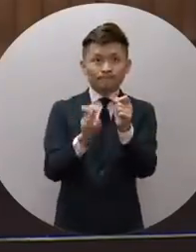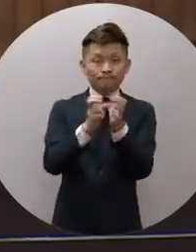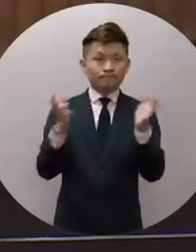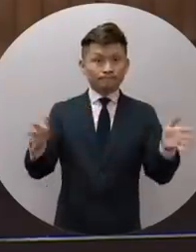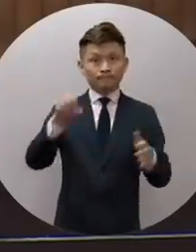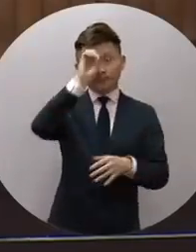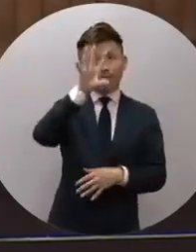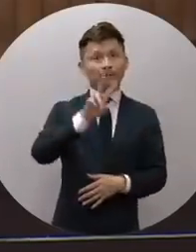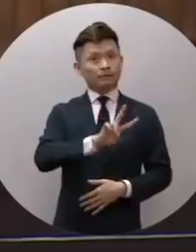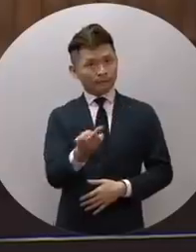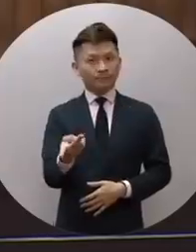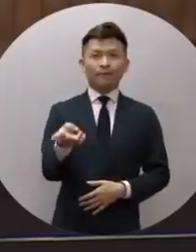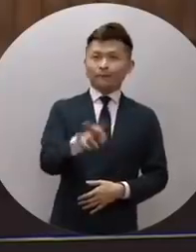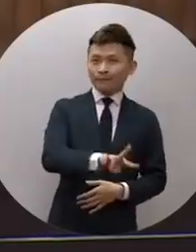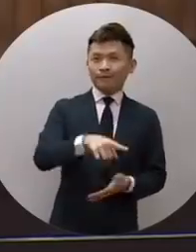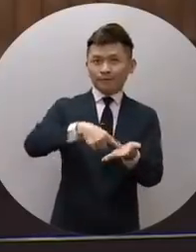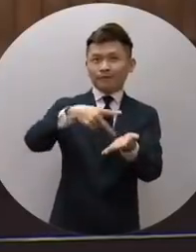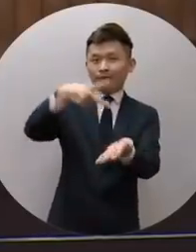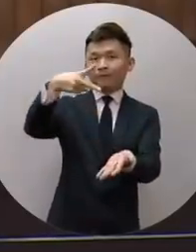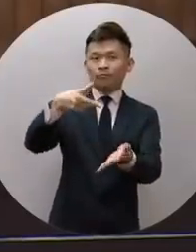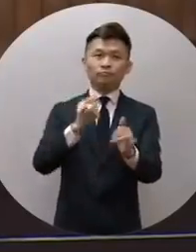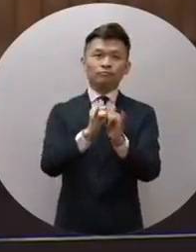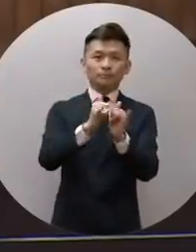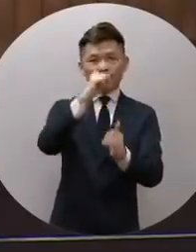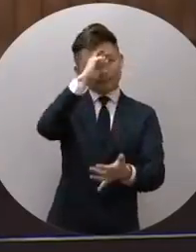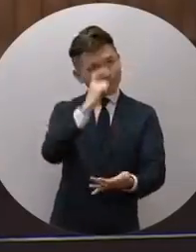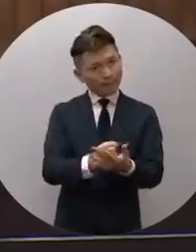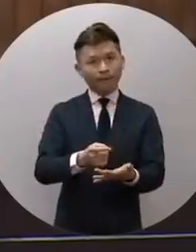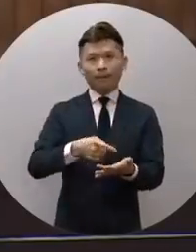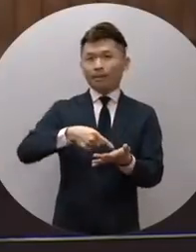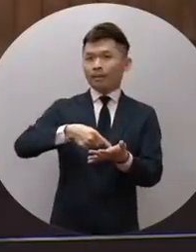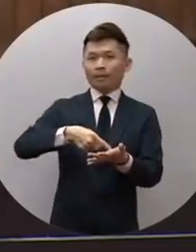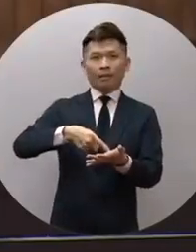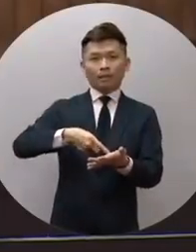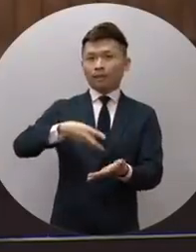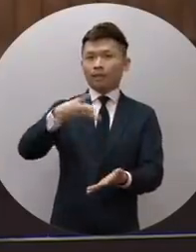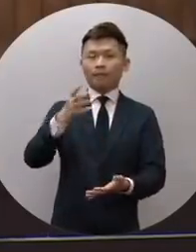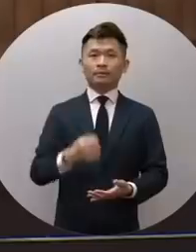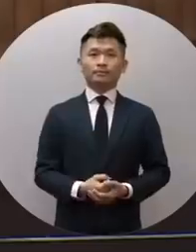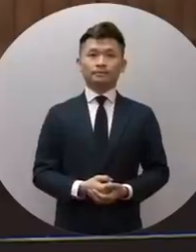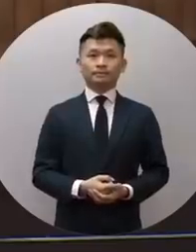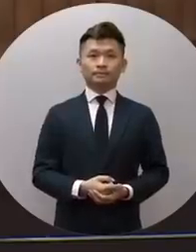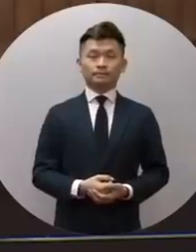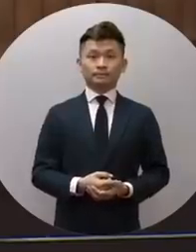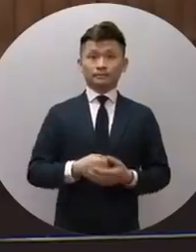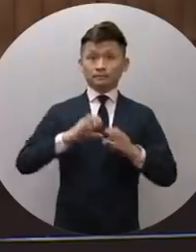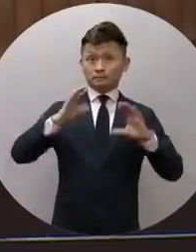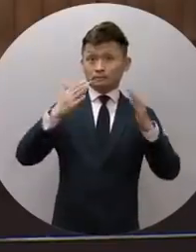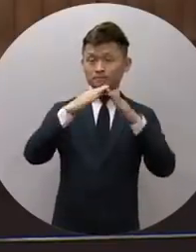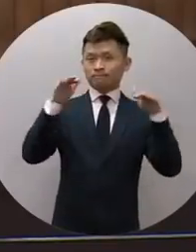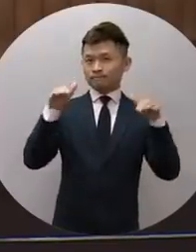党轮替再轮替，但人民失望是多于希望。国家沉沦